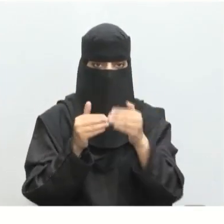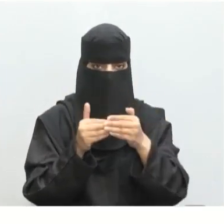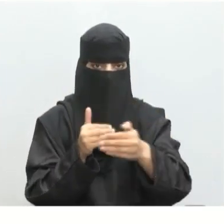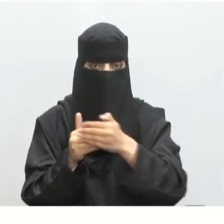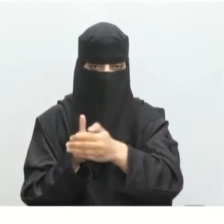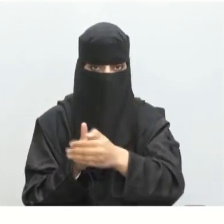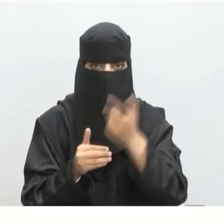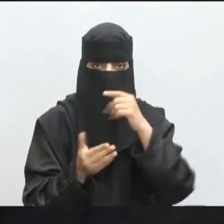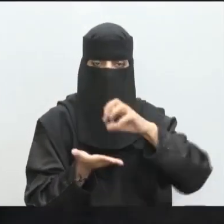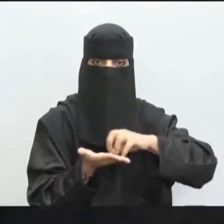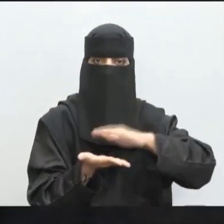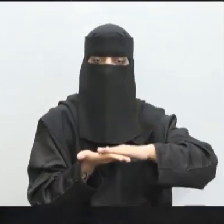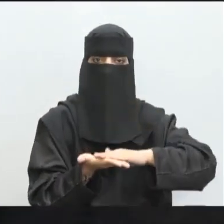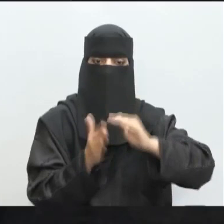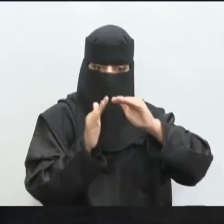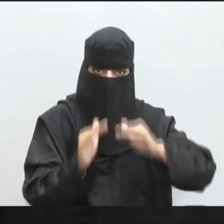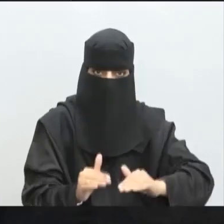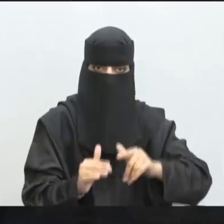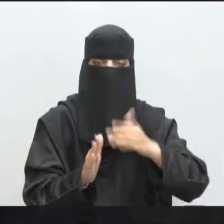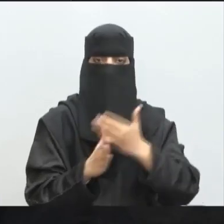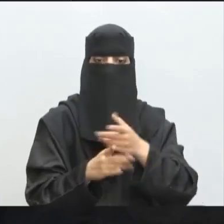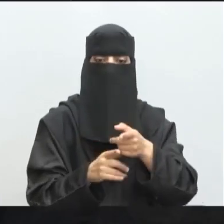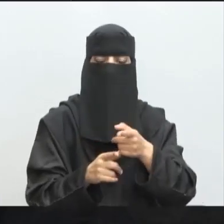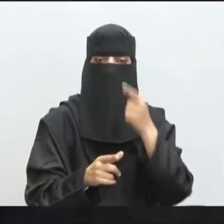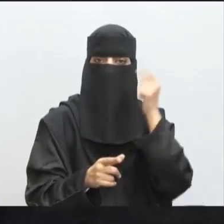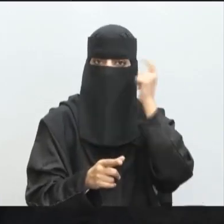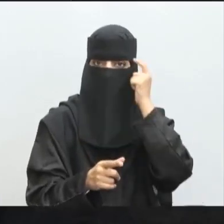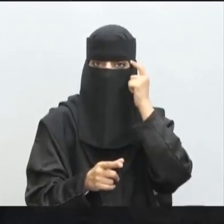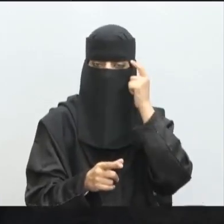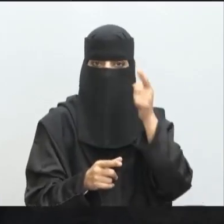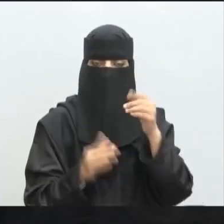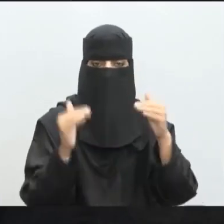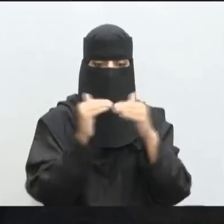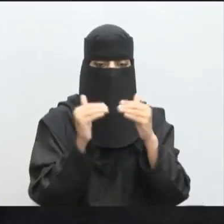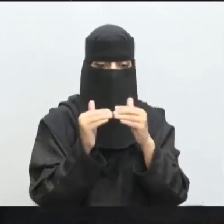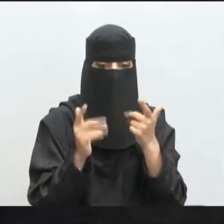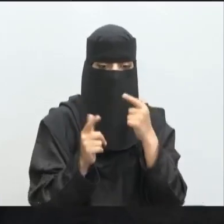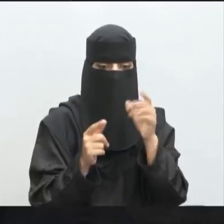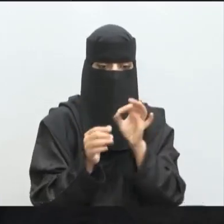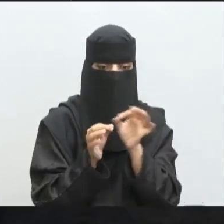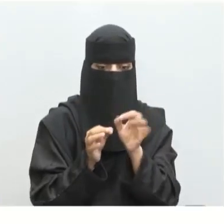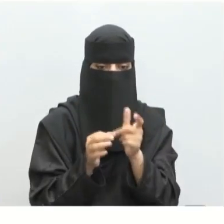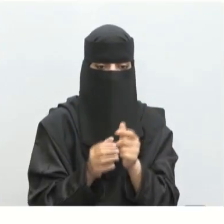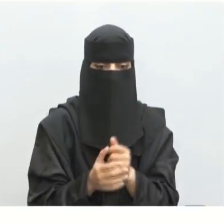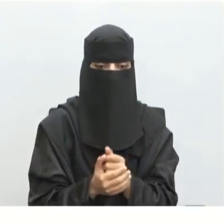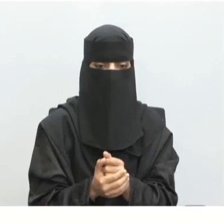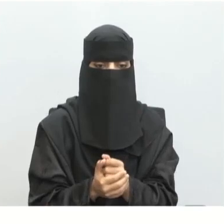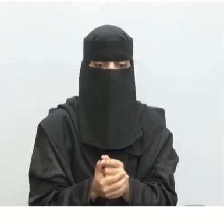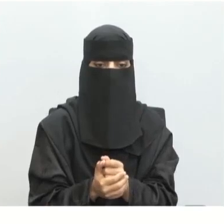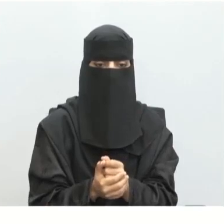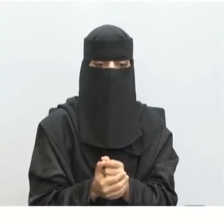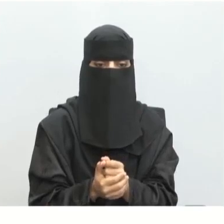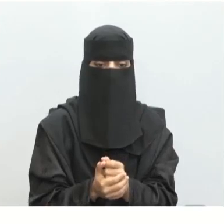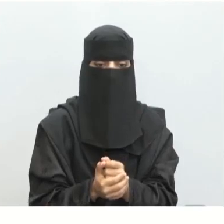انخفاض المنطقه وعرفنا انها خطوط متوازيه لا تتقابل اذا هي